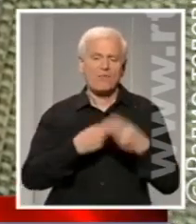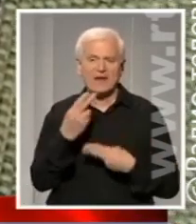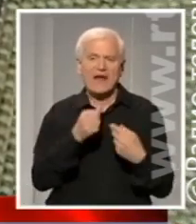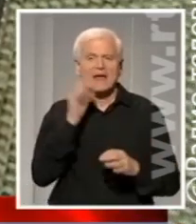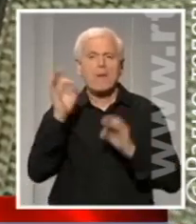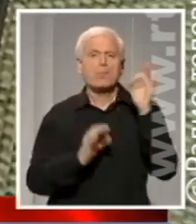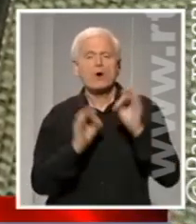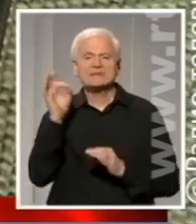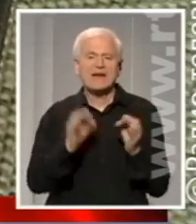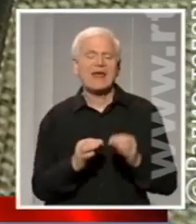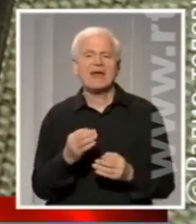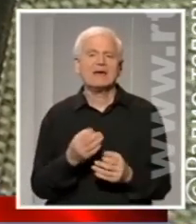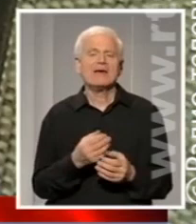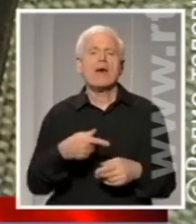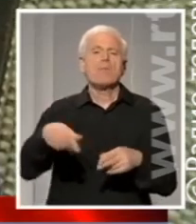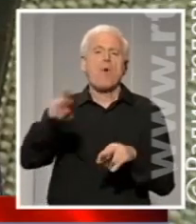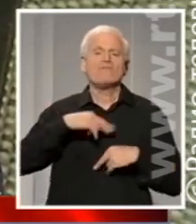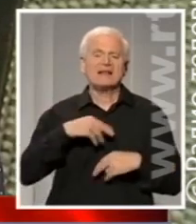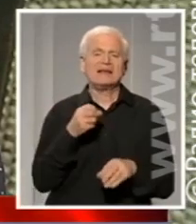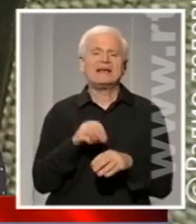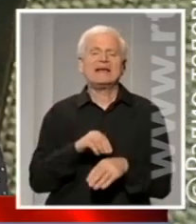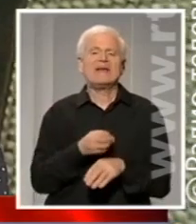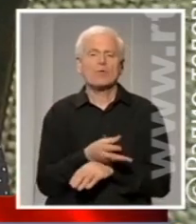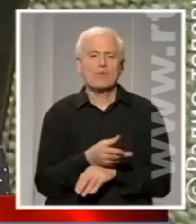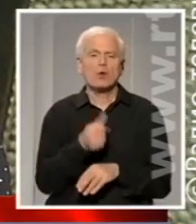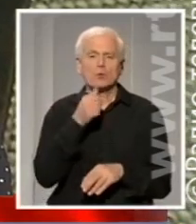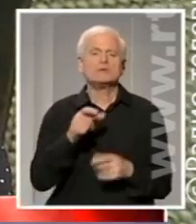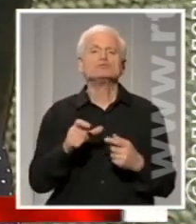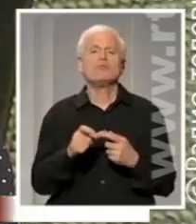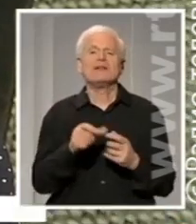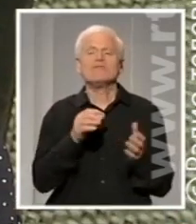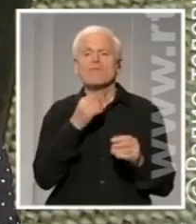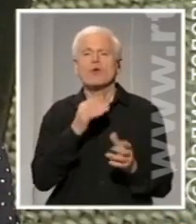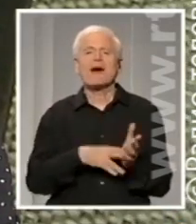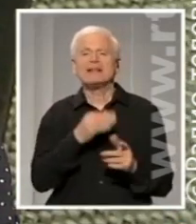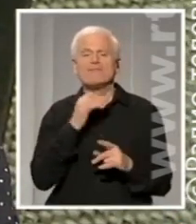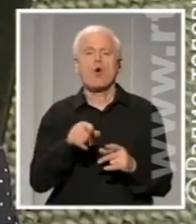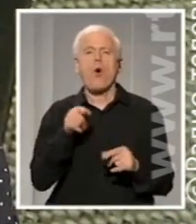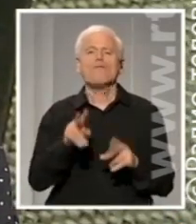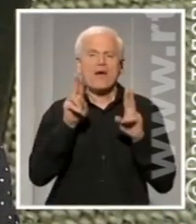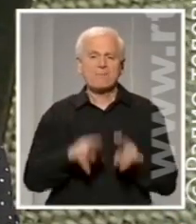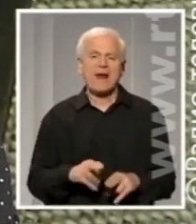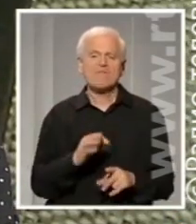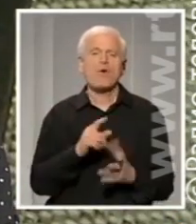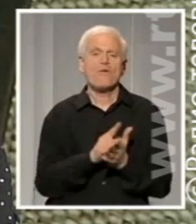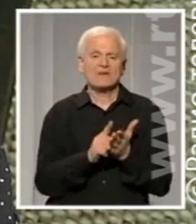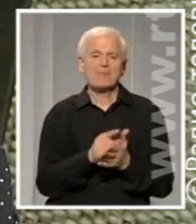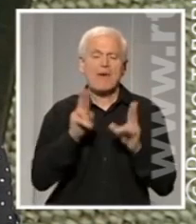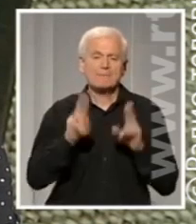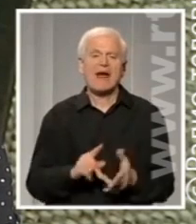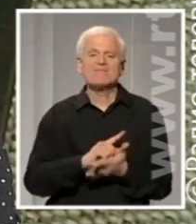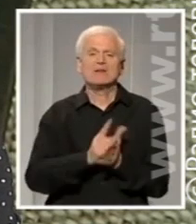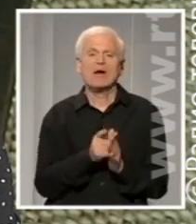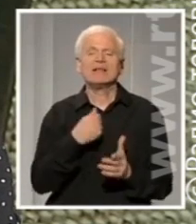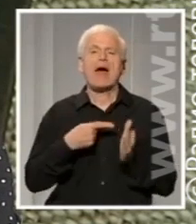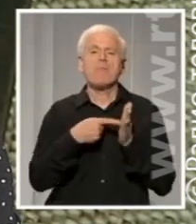procenjivanja i procene povratnih informacija. To su sumativno i informativno ocenjivanje. Ovo je pravo vreme i pravi trenutak